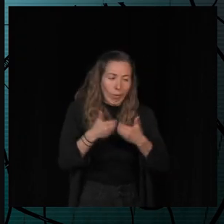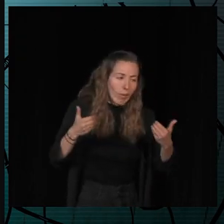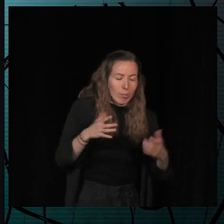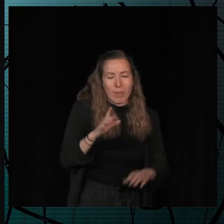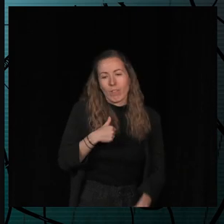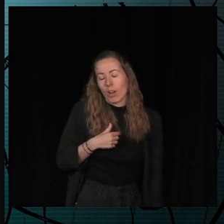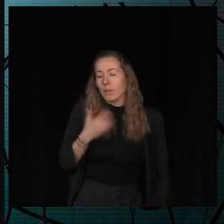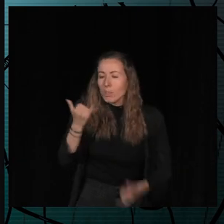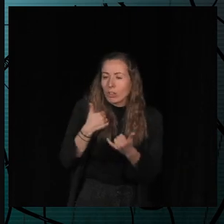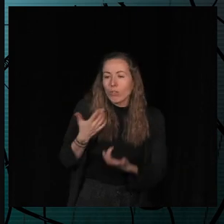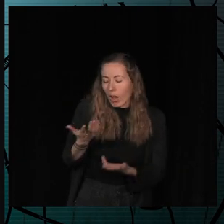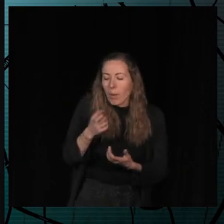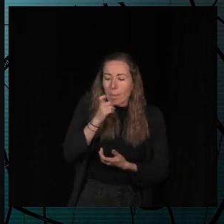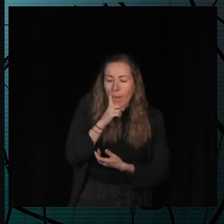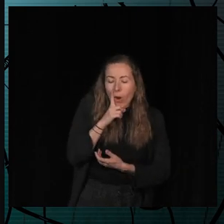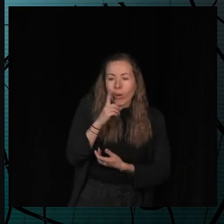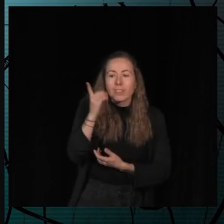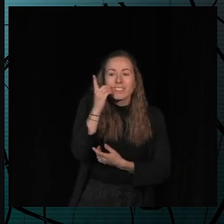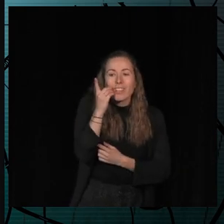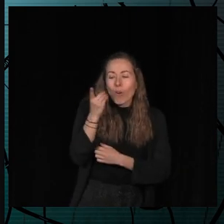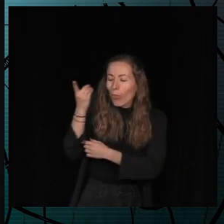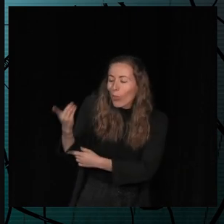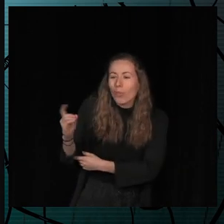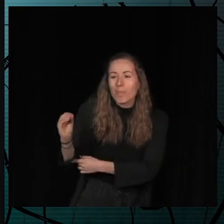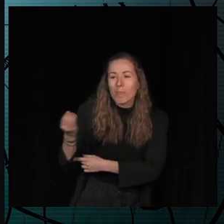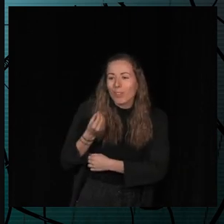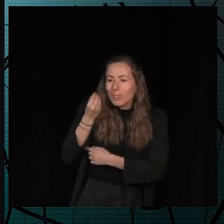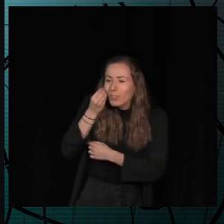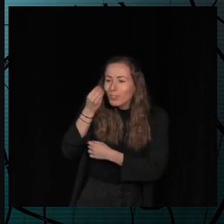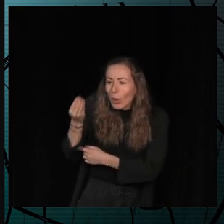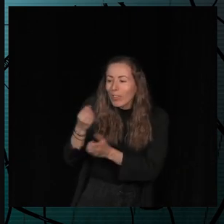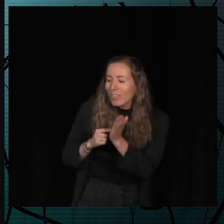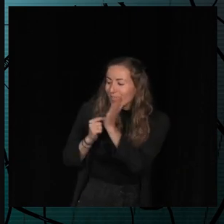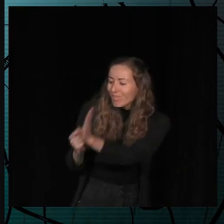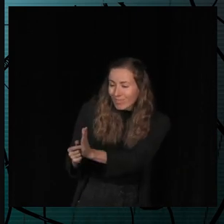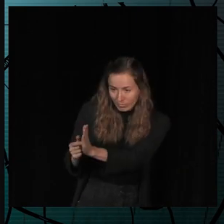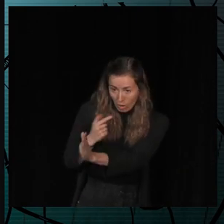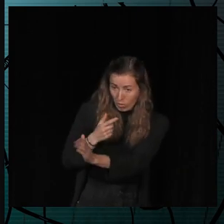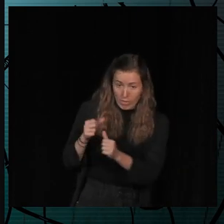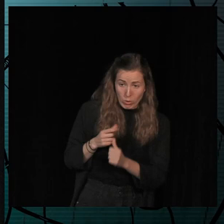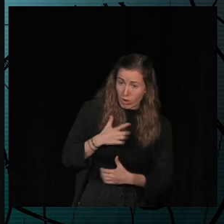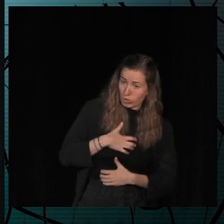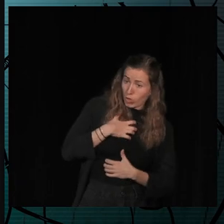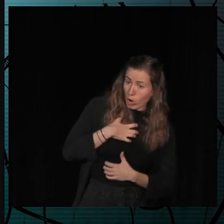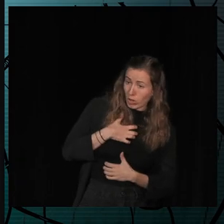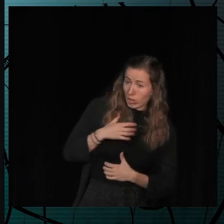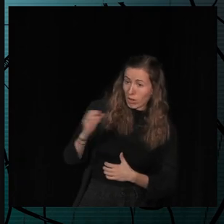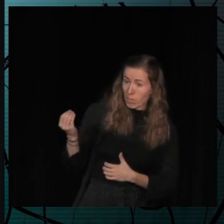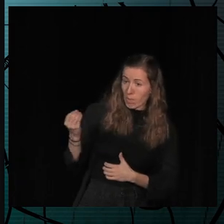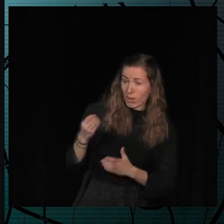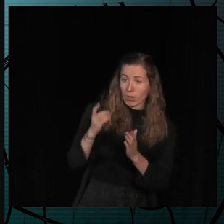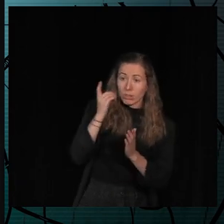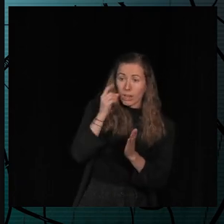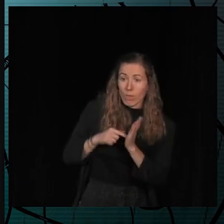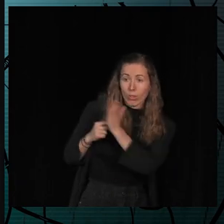portable au bébé et finalement alors qu'est-ce qu'on fait est-ce qu'on on est choqué et en même temps ben on peut se dire qu'il